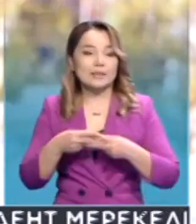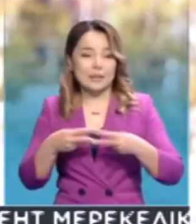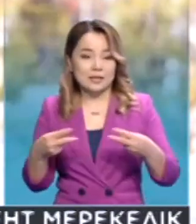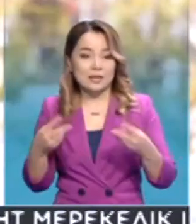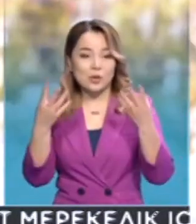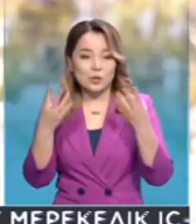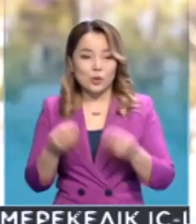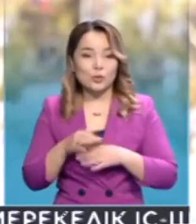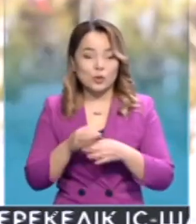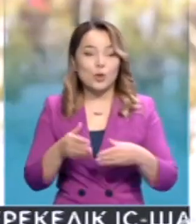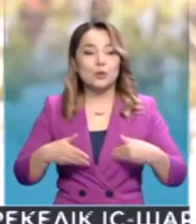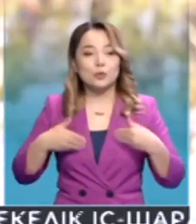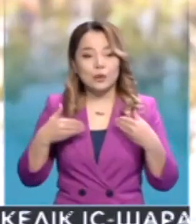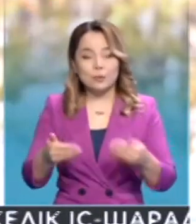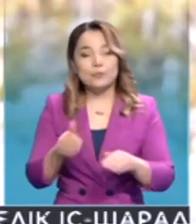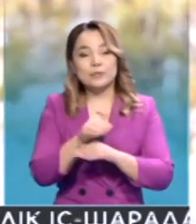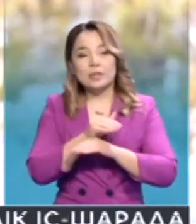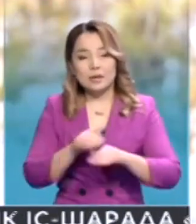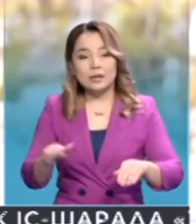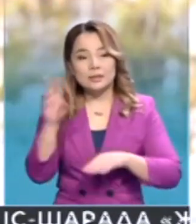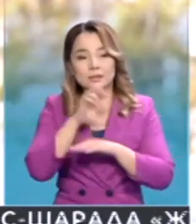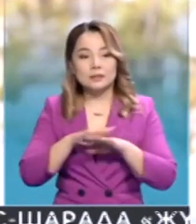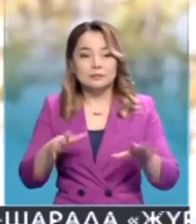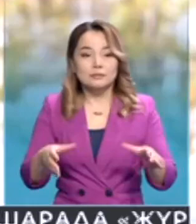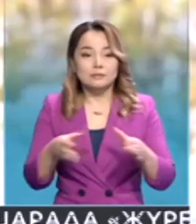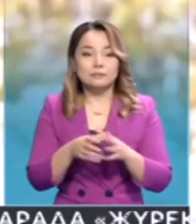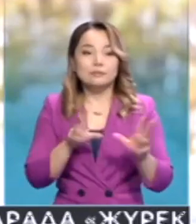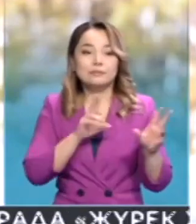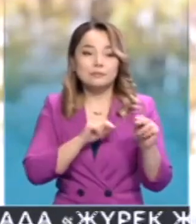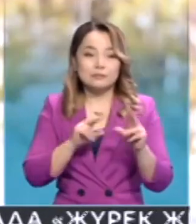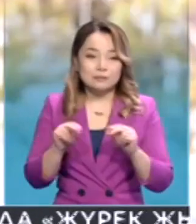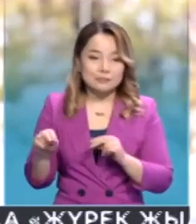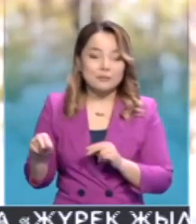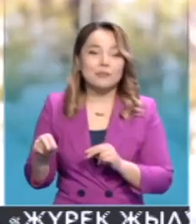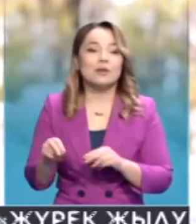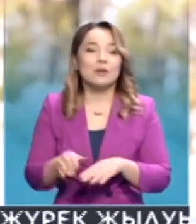Елімізге тыныштық, халқымызға бақытты, баялы өмір тілеймін.